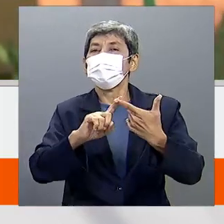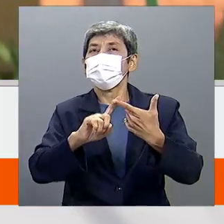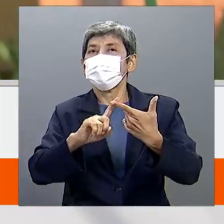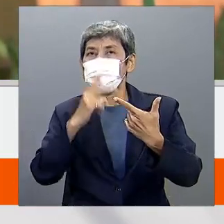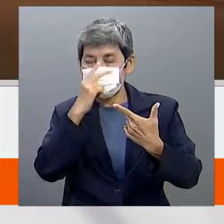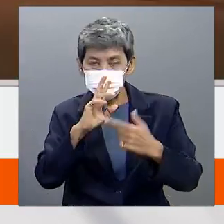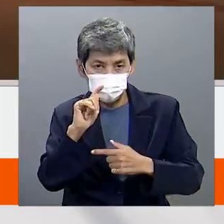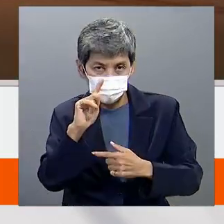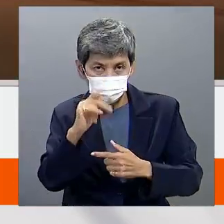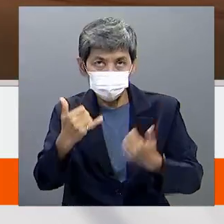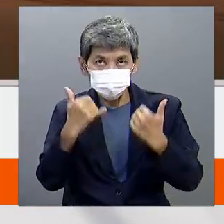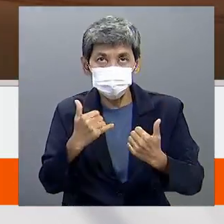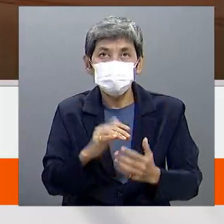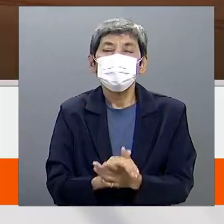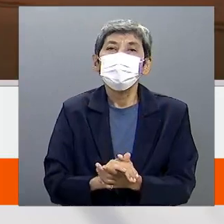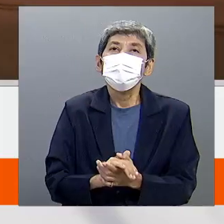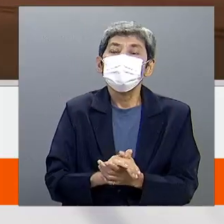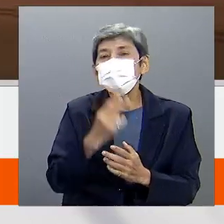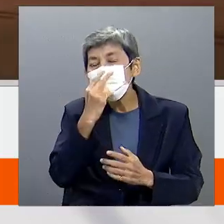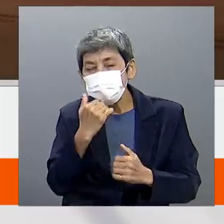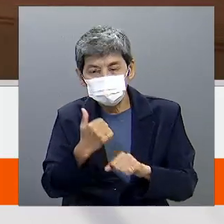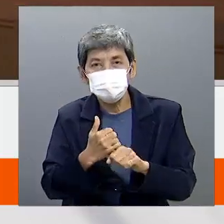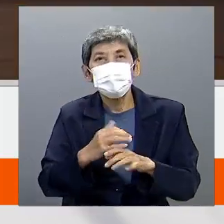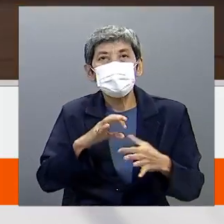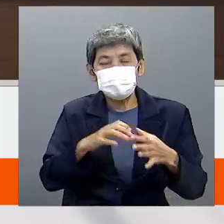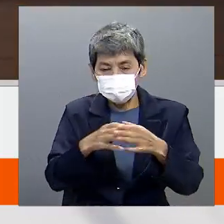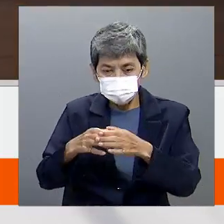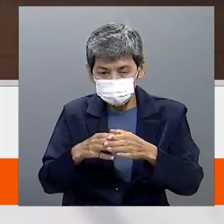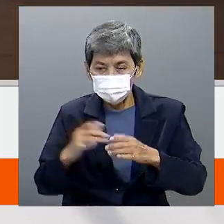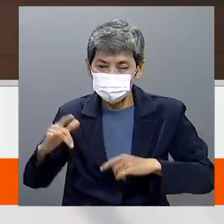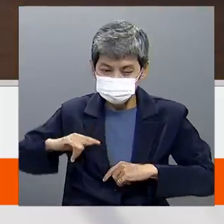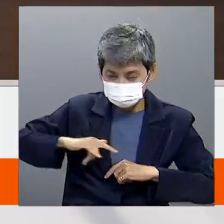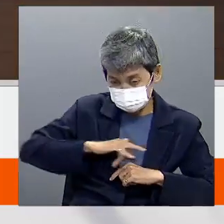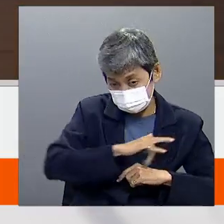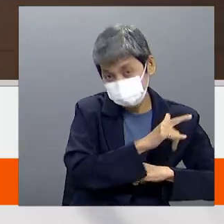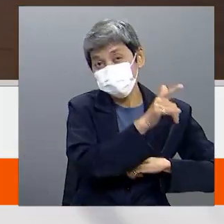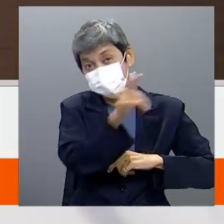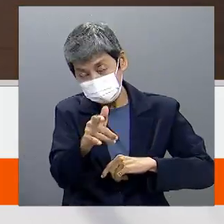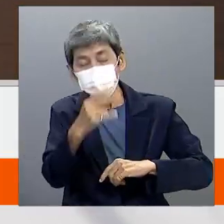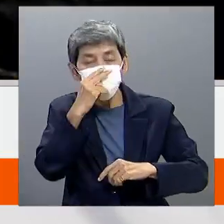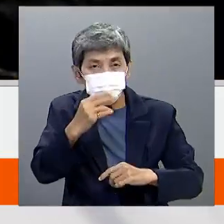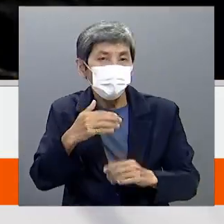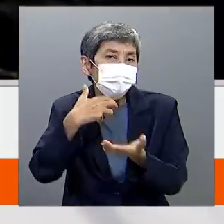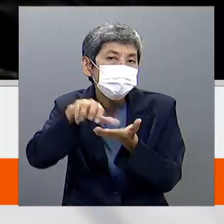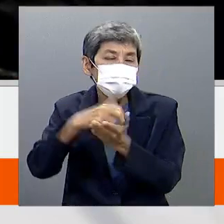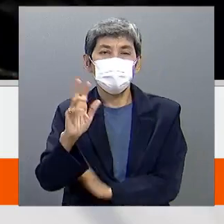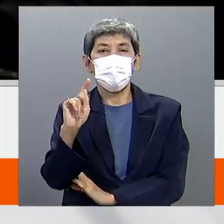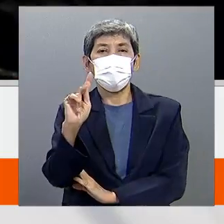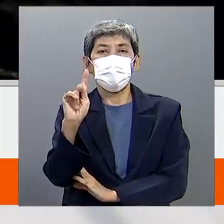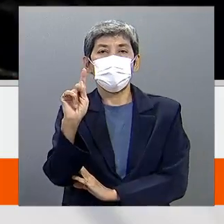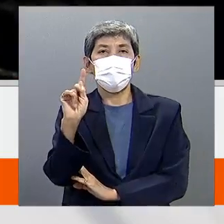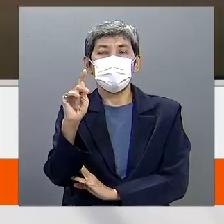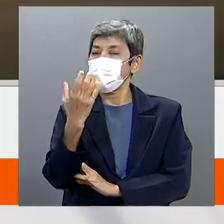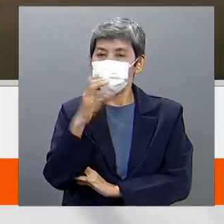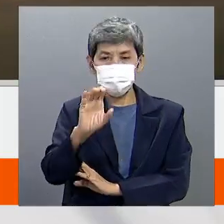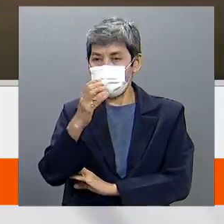าไม่ ม าหรือแม้กระทั่งการเปลี่ยนเส้นทางบินอ้อมนะครับมาถึงก็แถลงการเลยนะครับโพสต์ความสื่อสังคมออน